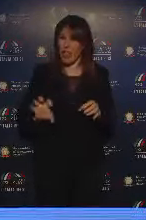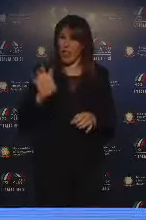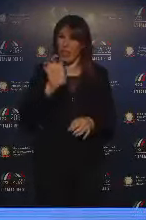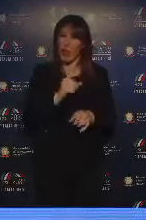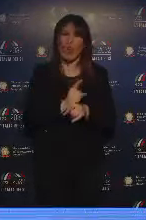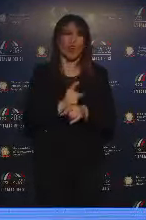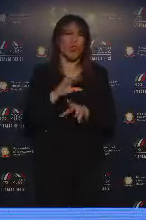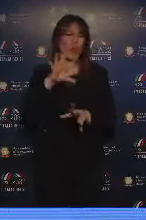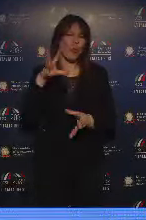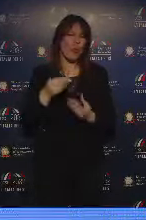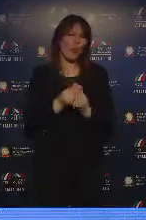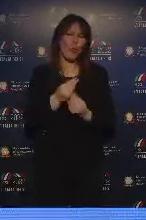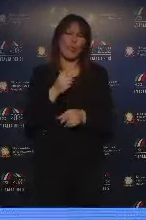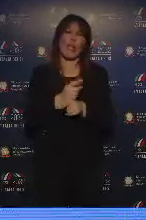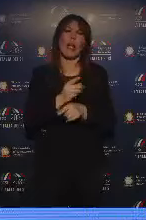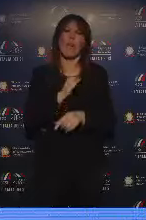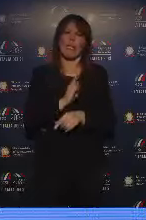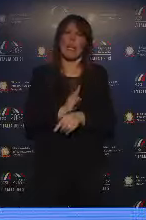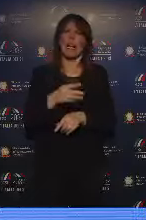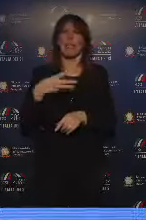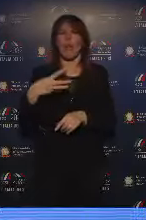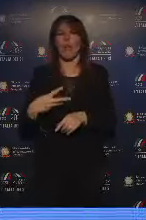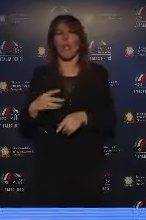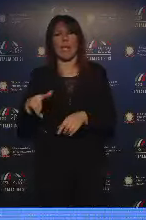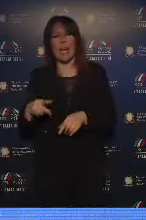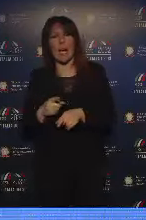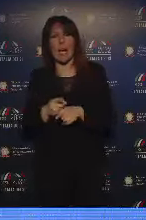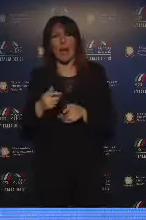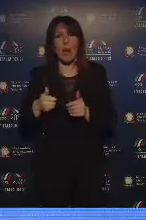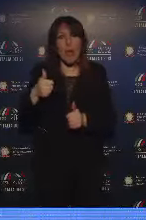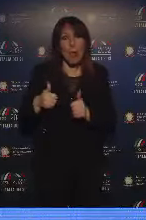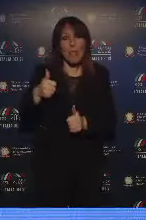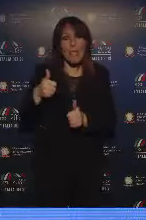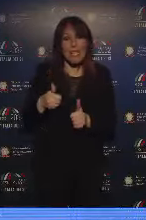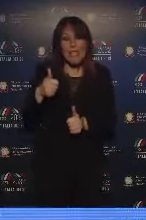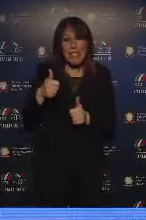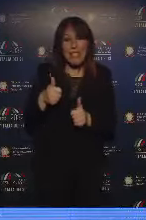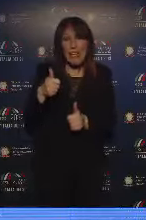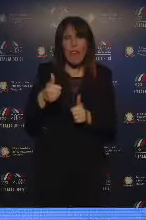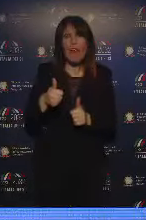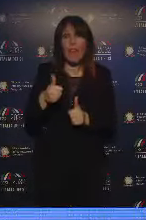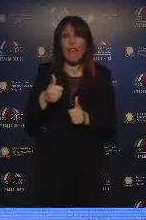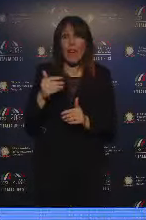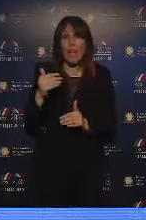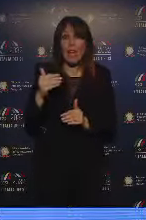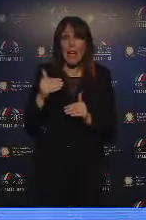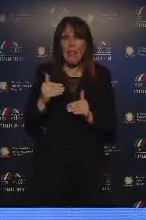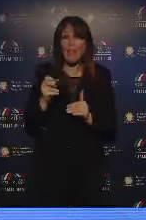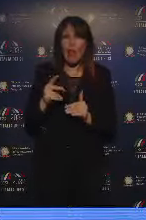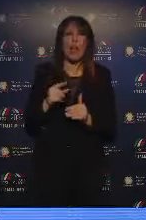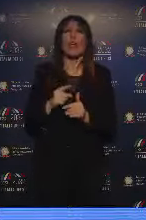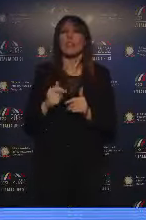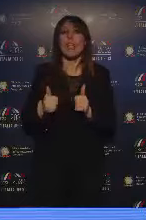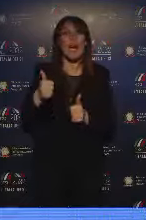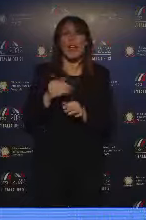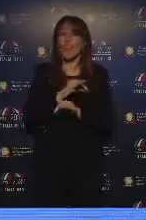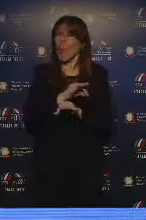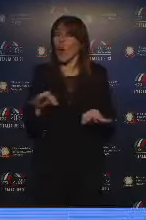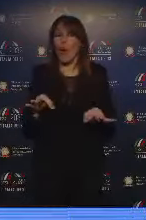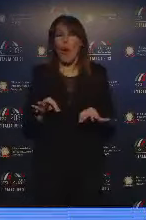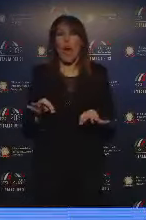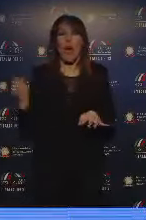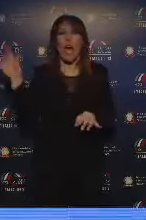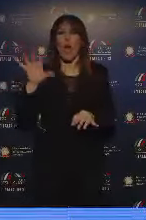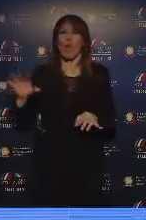Basilicata Molise Calabria comprese oppure saremo sempre fuori mercato rispetto agli altri grandi paesi europei quindi